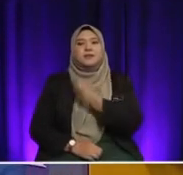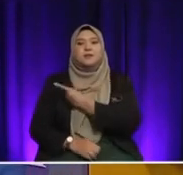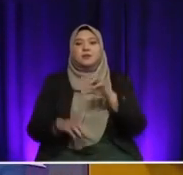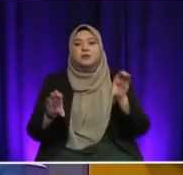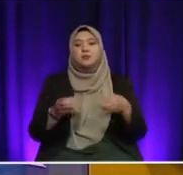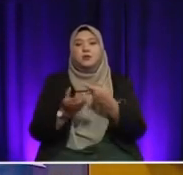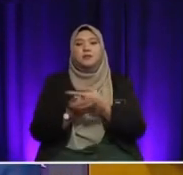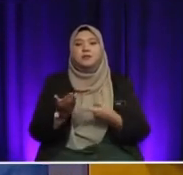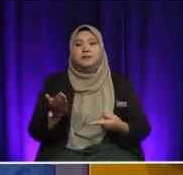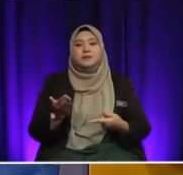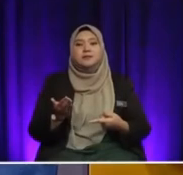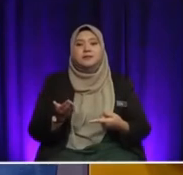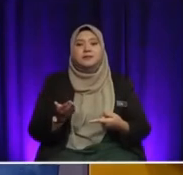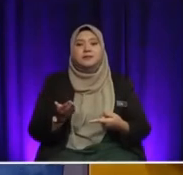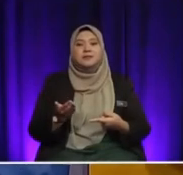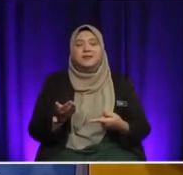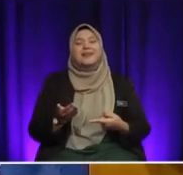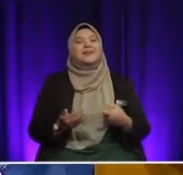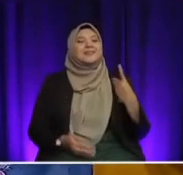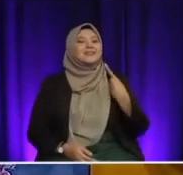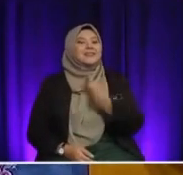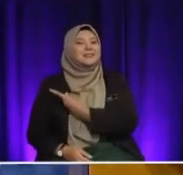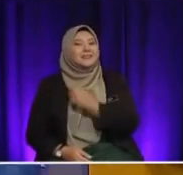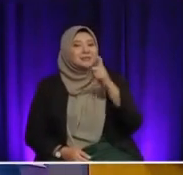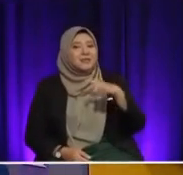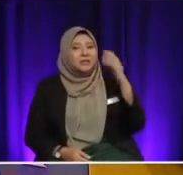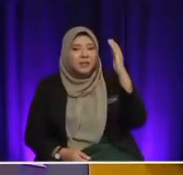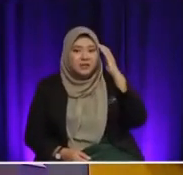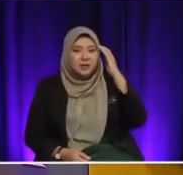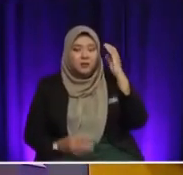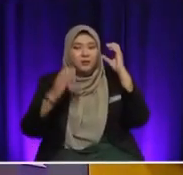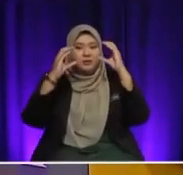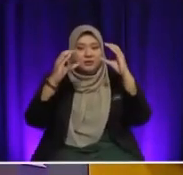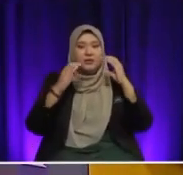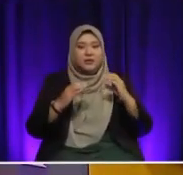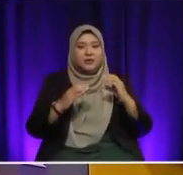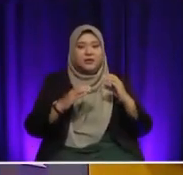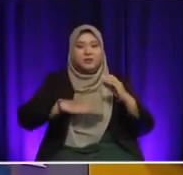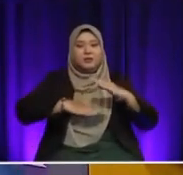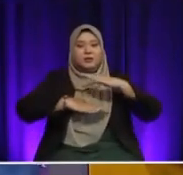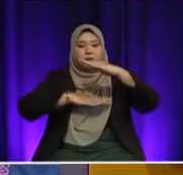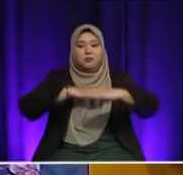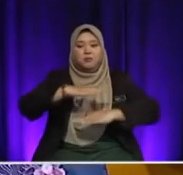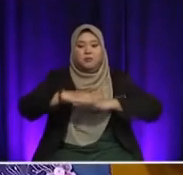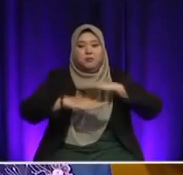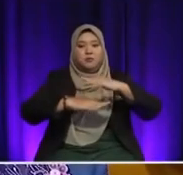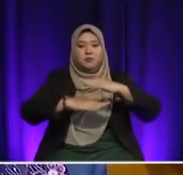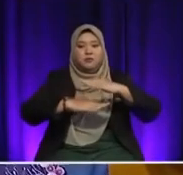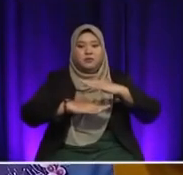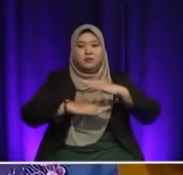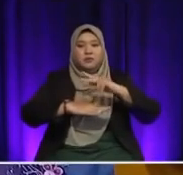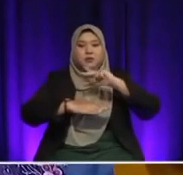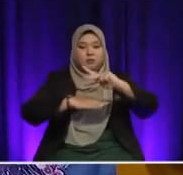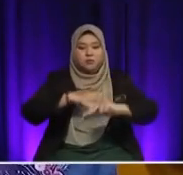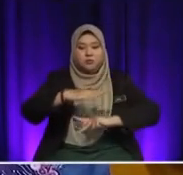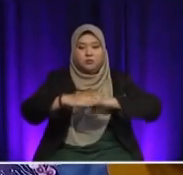nak. Jadi kita kena bungkus lah. Okey, apa tujuan kita bungkus? Satu, nak lindung produk. Jadi contohnya macam kalau mak kita